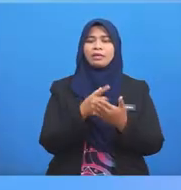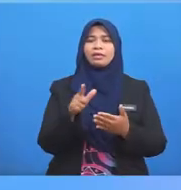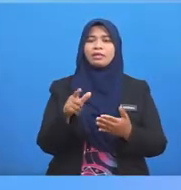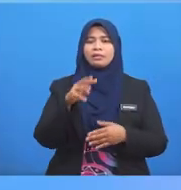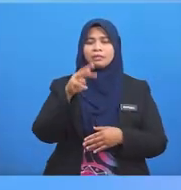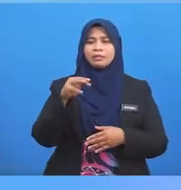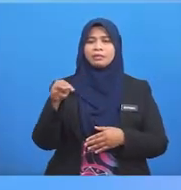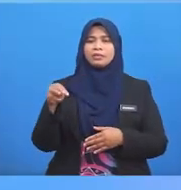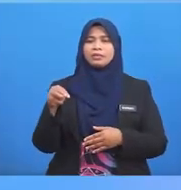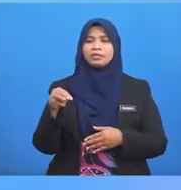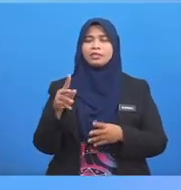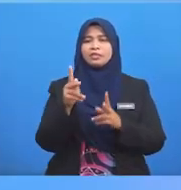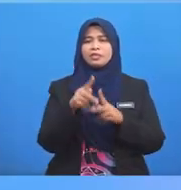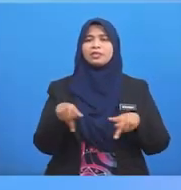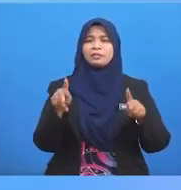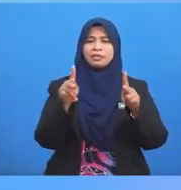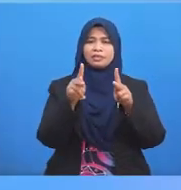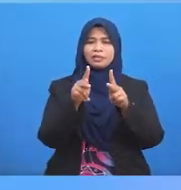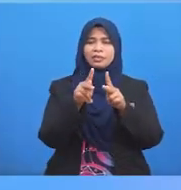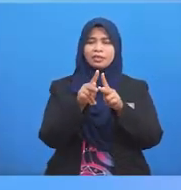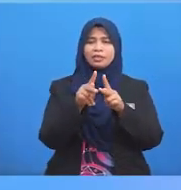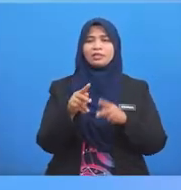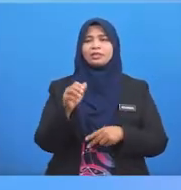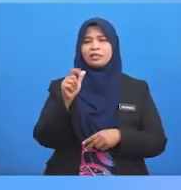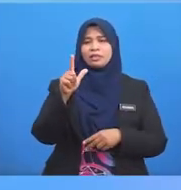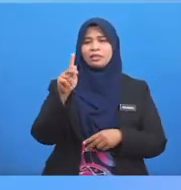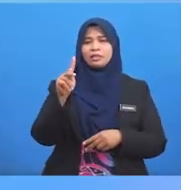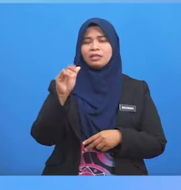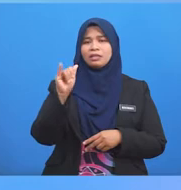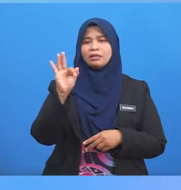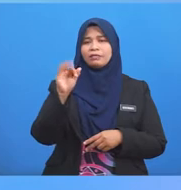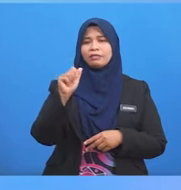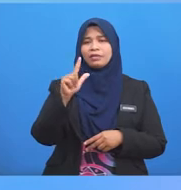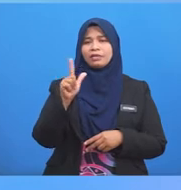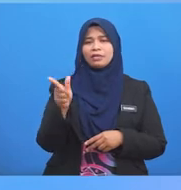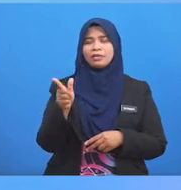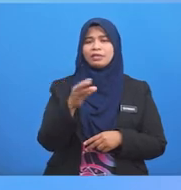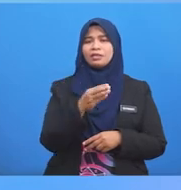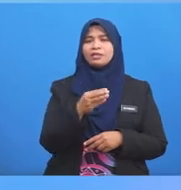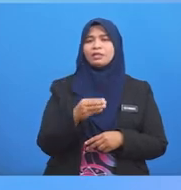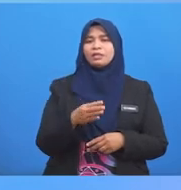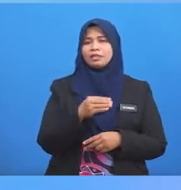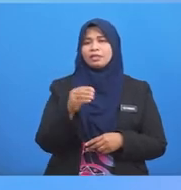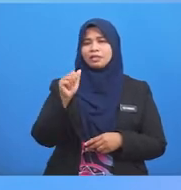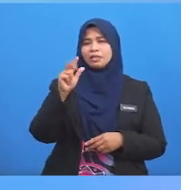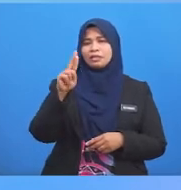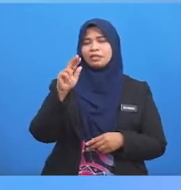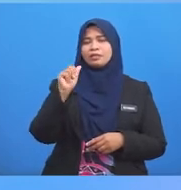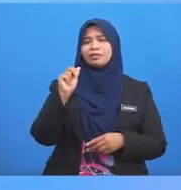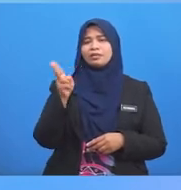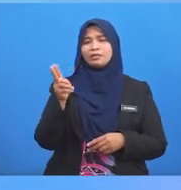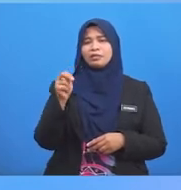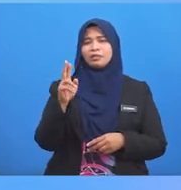antara kepentingan akad tabarruk al-kafalah dan ar-rahnu ini ialah pertama, dapat menanam